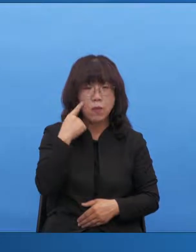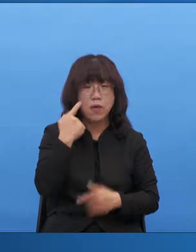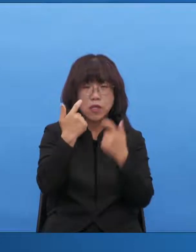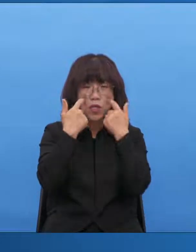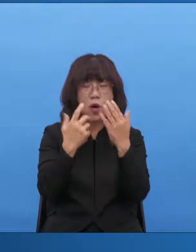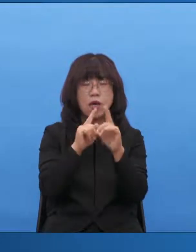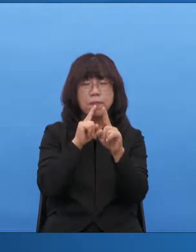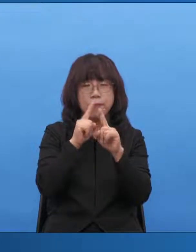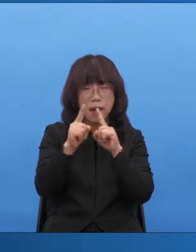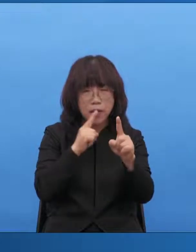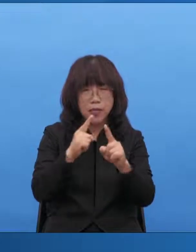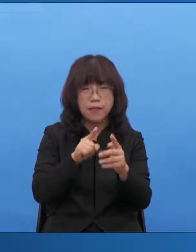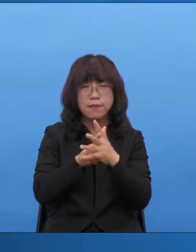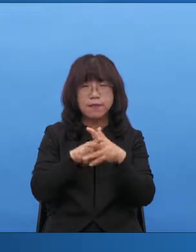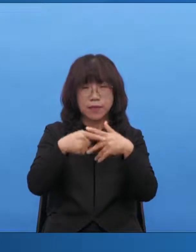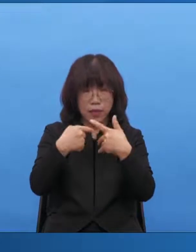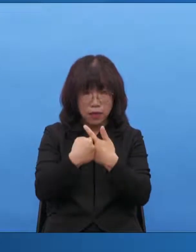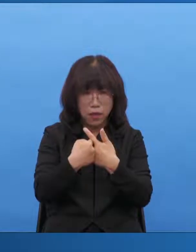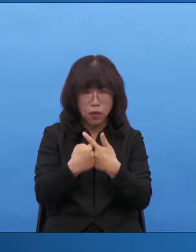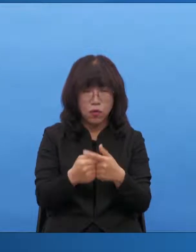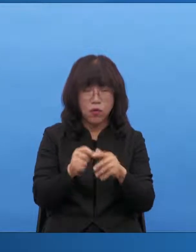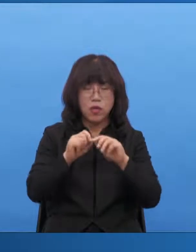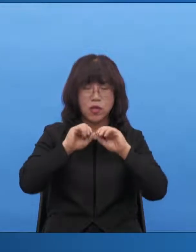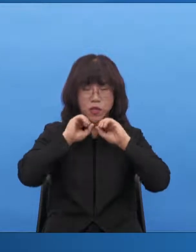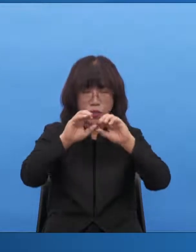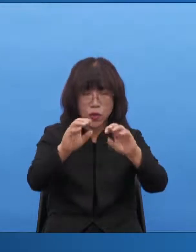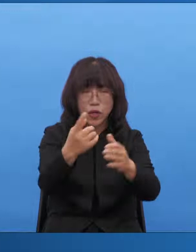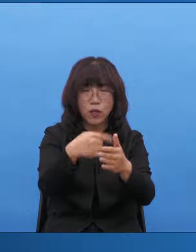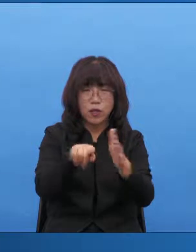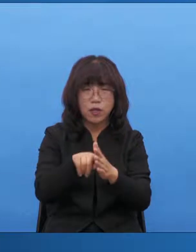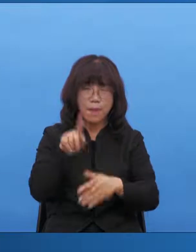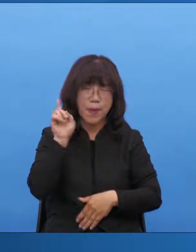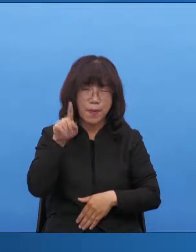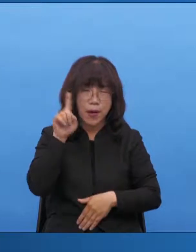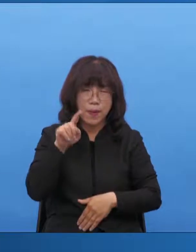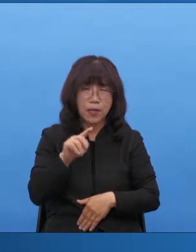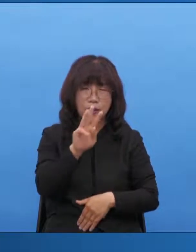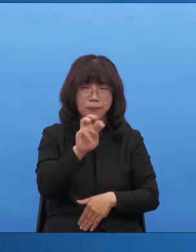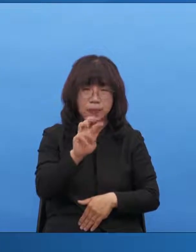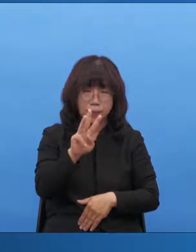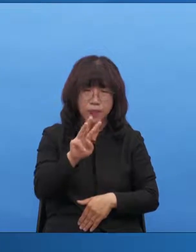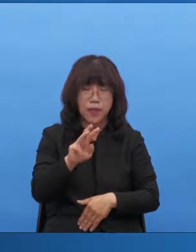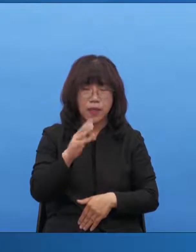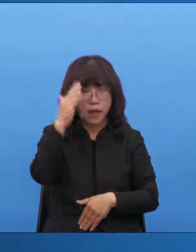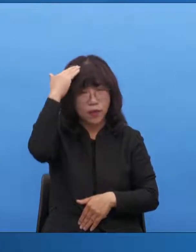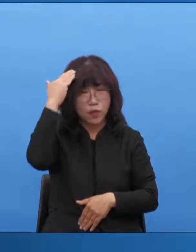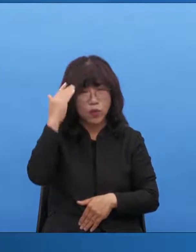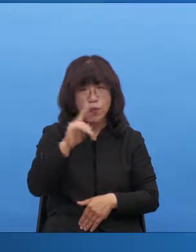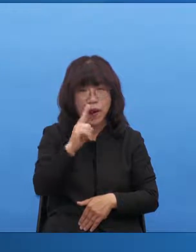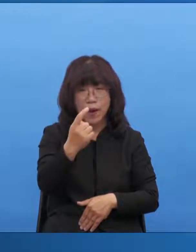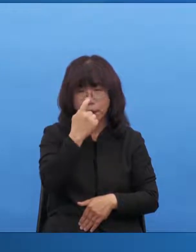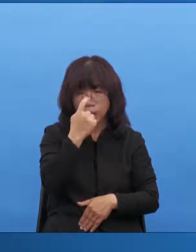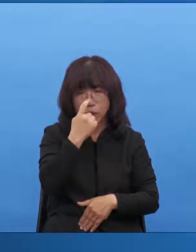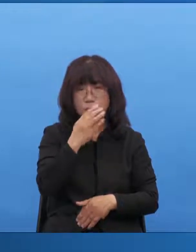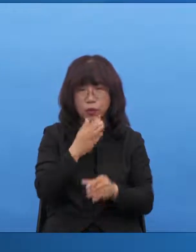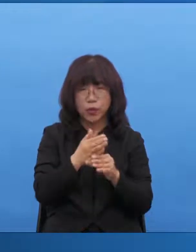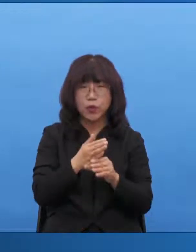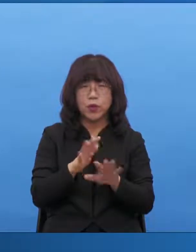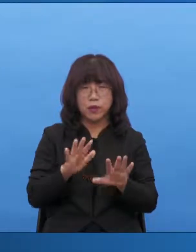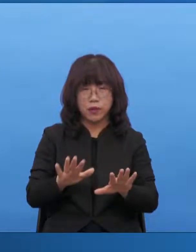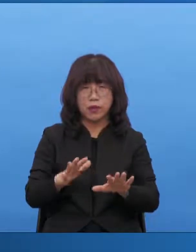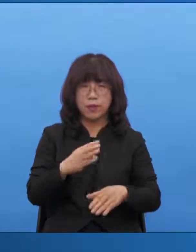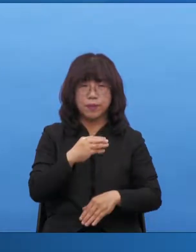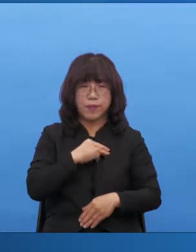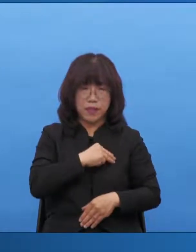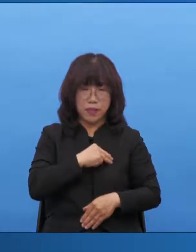jour afin d'être capable de parler, de comprendre et de relier l'évangile correctement. Cependant, tout le monde sait que toutes ces missions